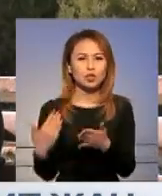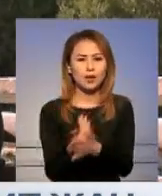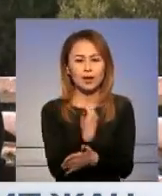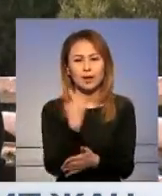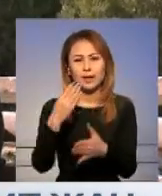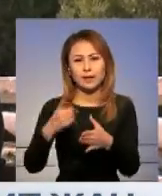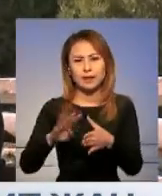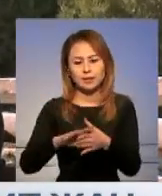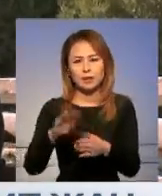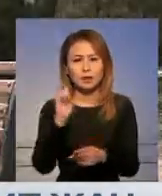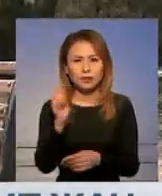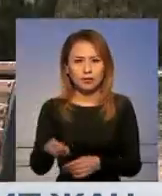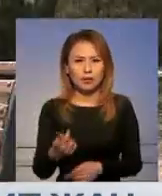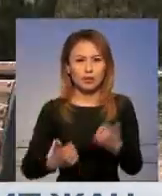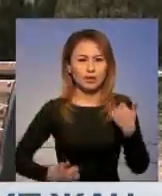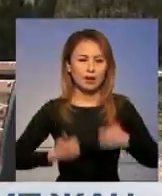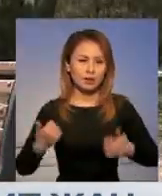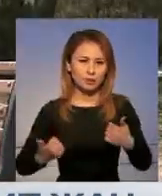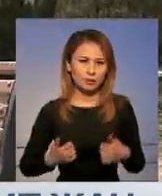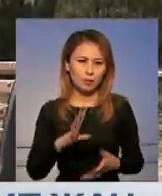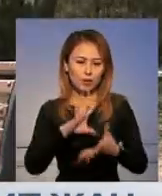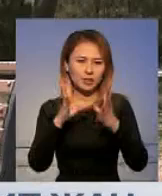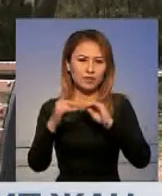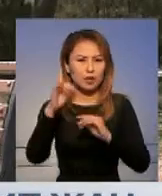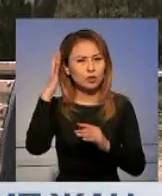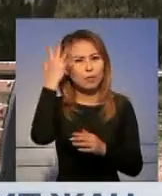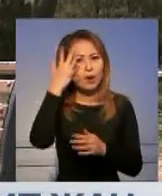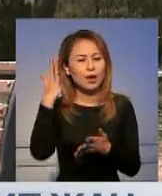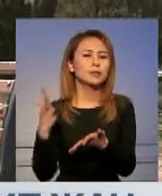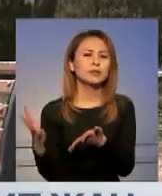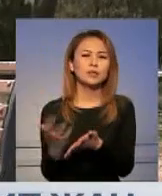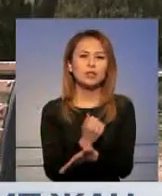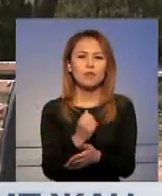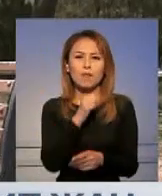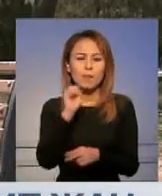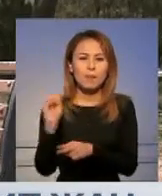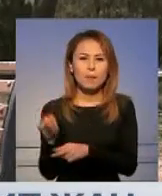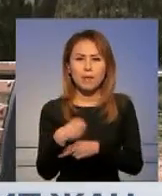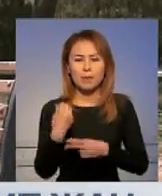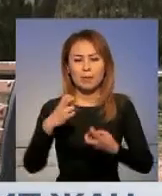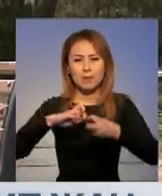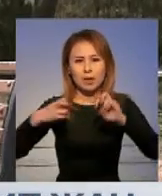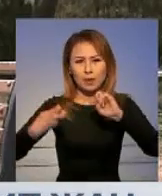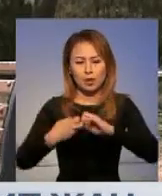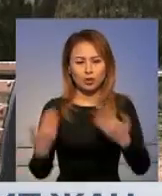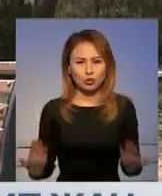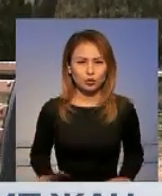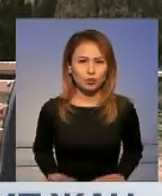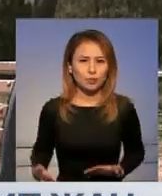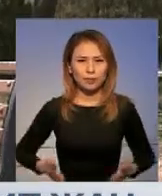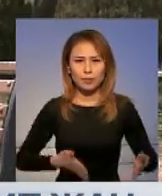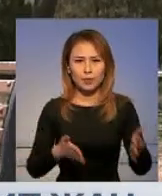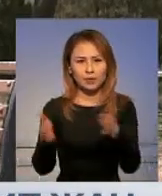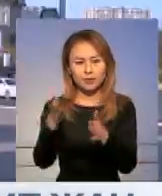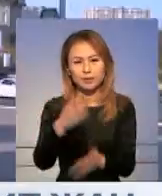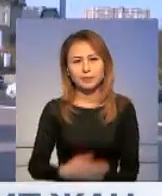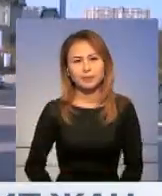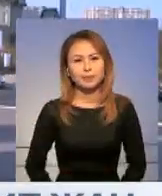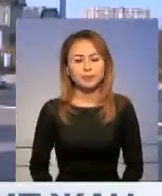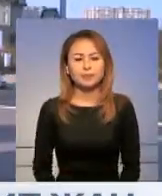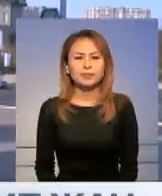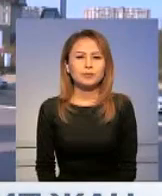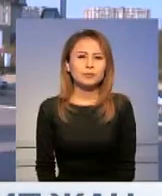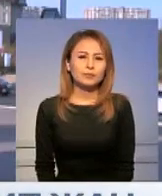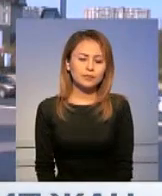қатарына енгенін мақтан тұтады. Мақсатына жету үшін қиындыққа қарсы тұрып еңбектенген азаматтың өмір жолы көп күлгі.